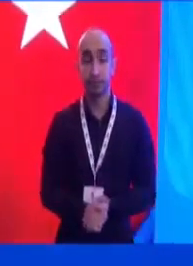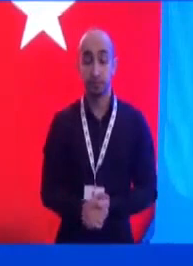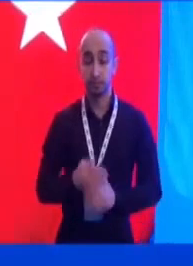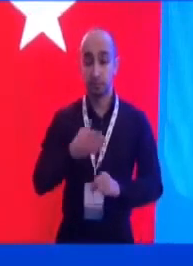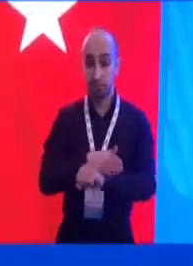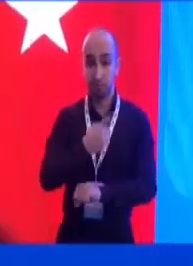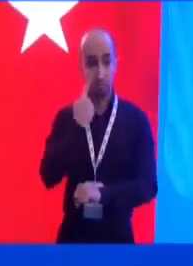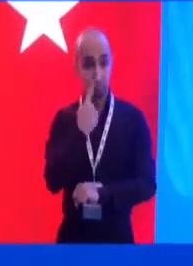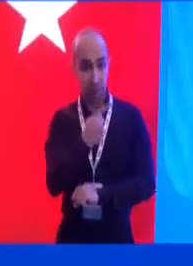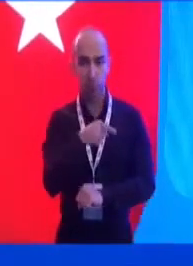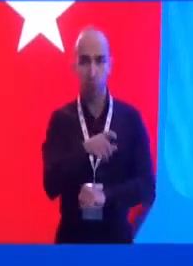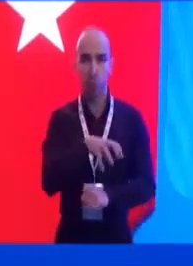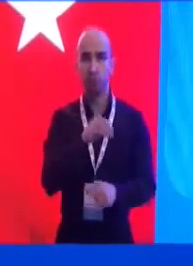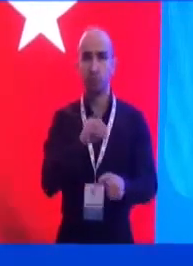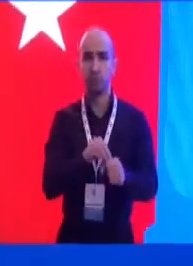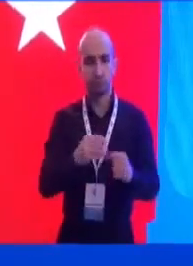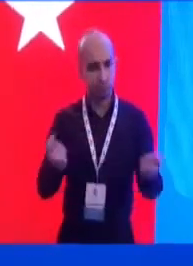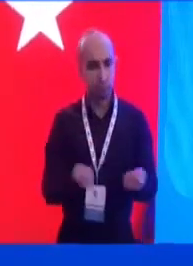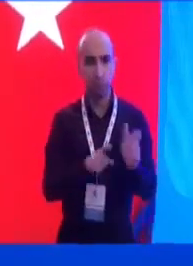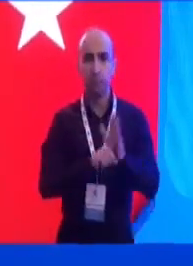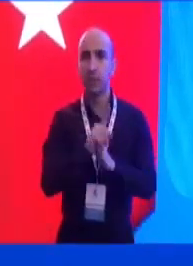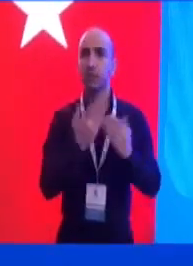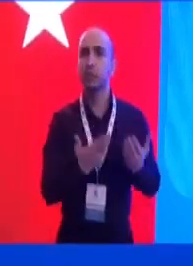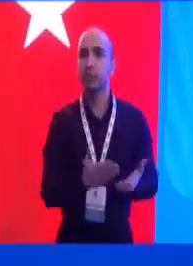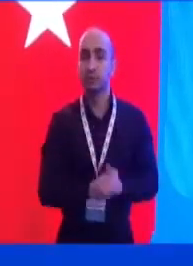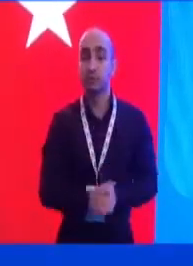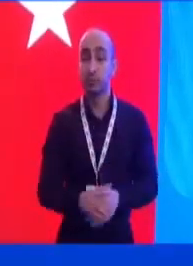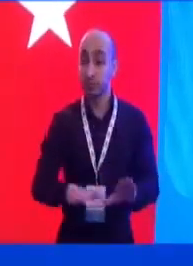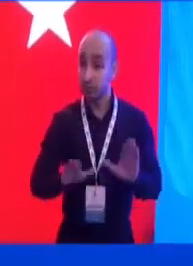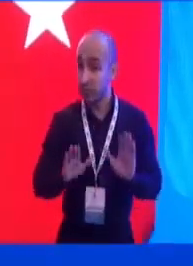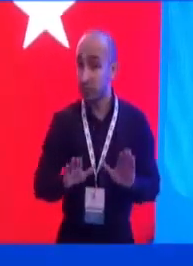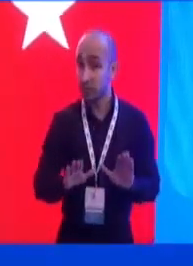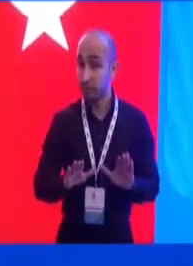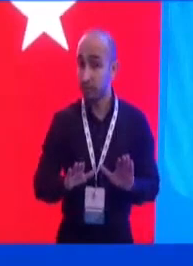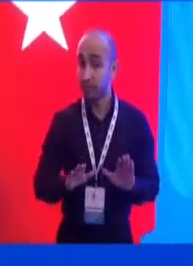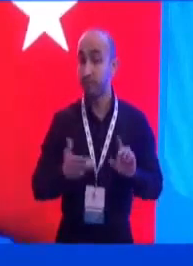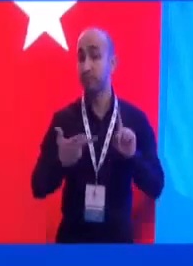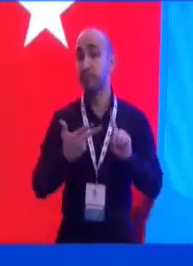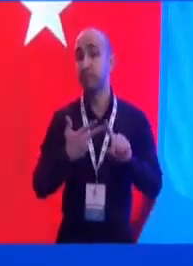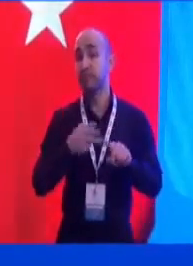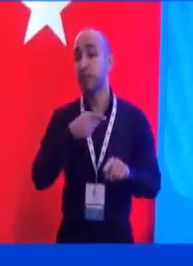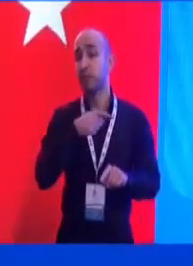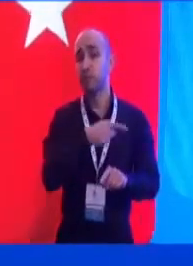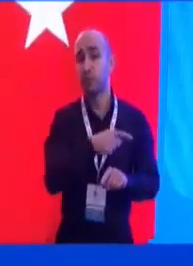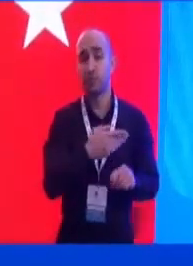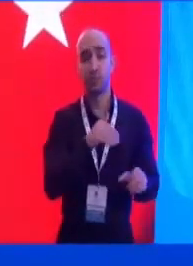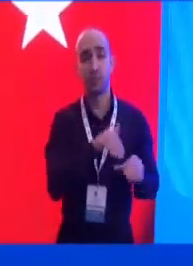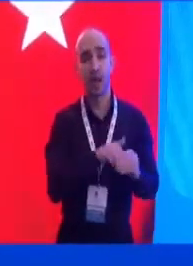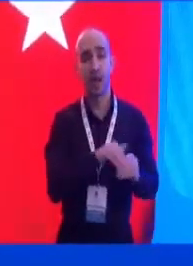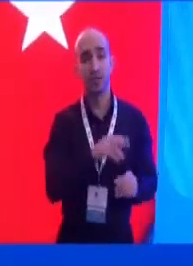de bu alanda çok başarılılar. Ama ikinci sınıf partili muamelesi görmekten